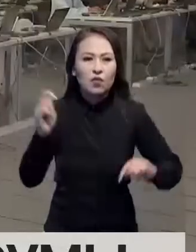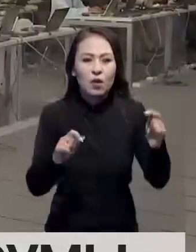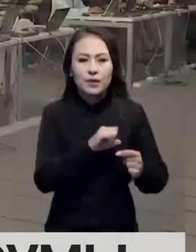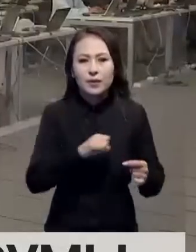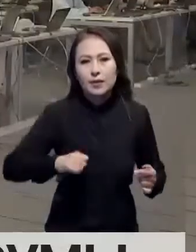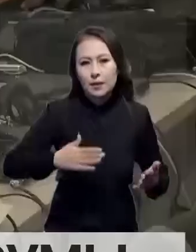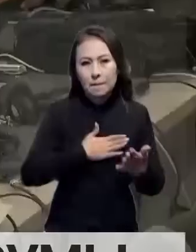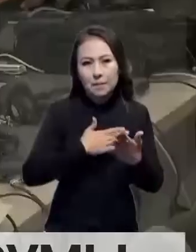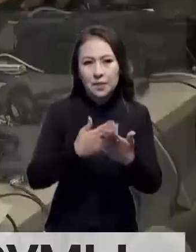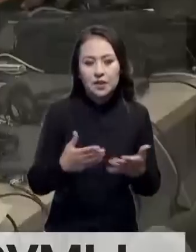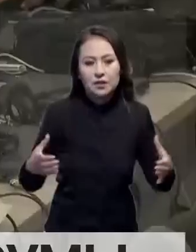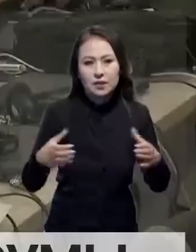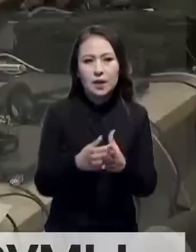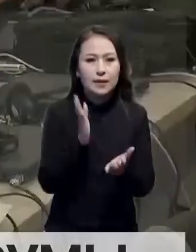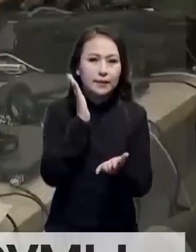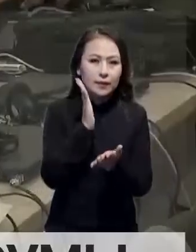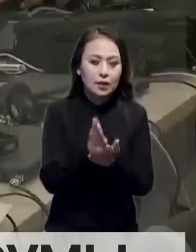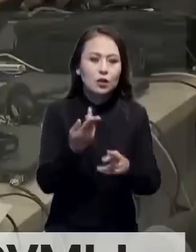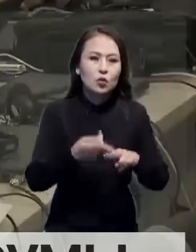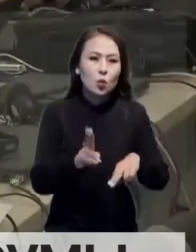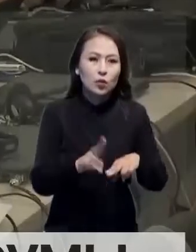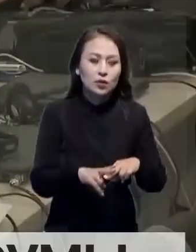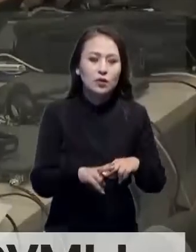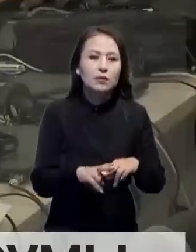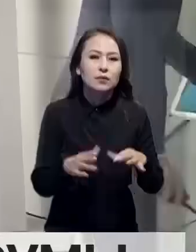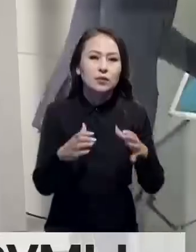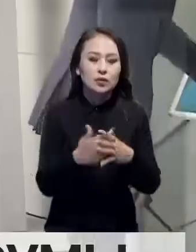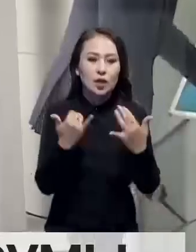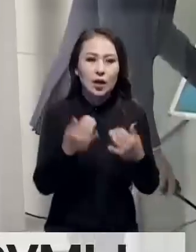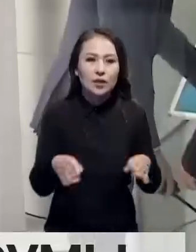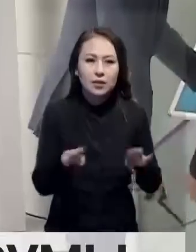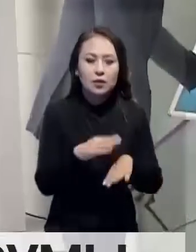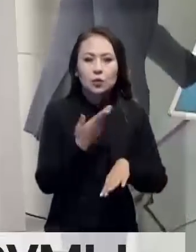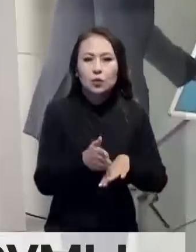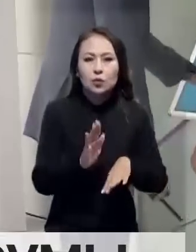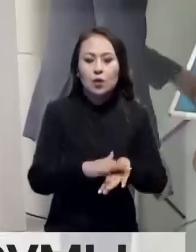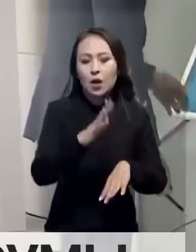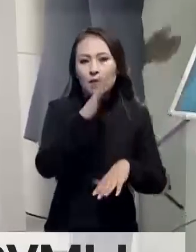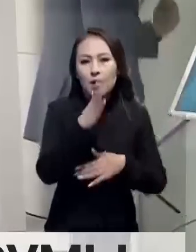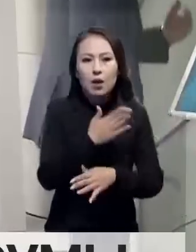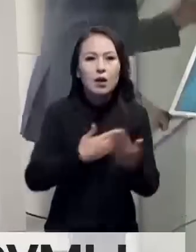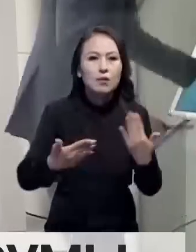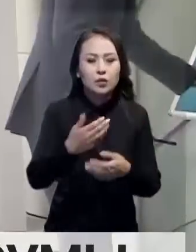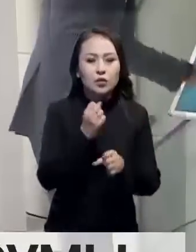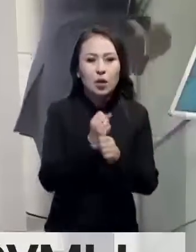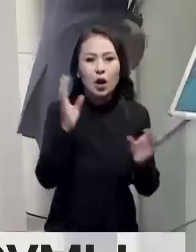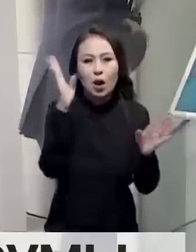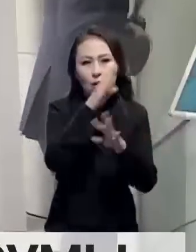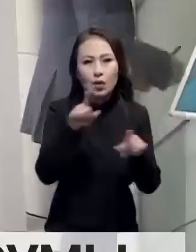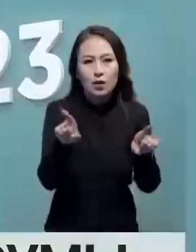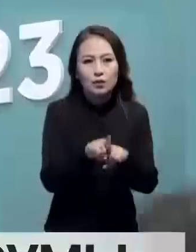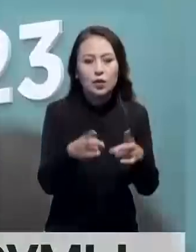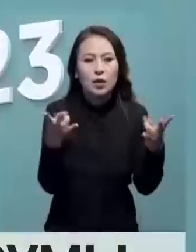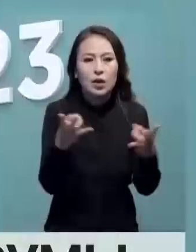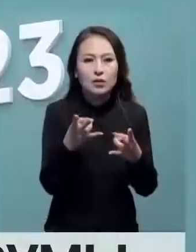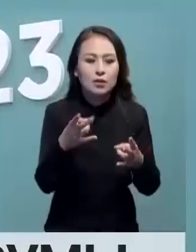белсенді ынтымақтастыққа тікелей ықпал етеді. Сондықтан сарапшылар қазіргідей қилы кезеңде мұндай қарым-қатынастар ауадай қажет деп отыр.